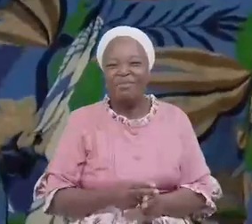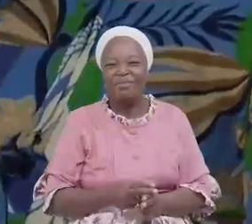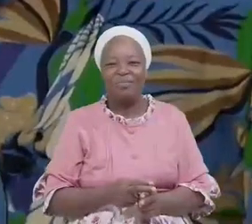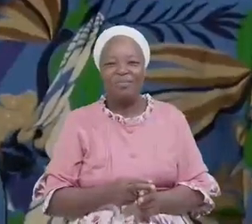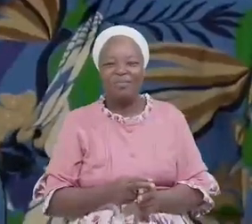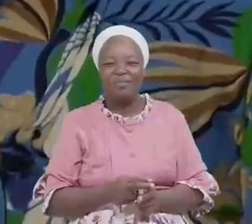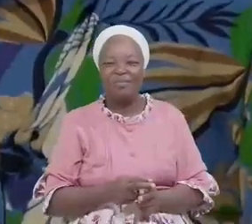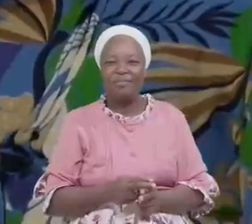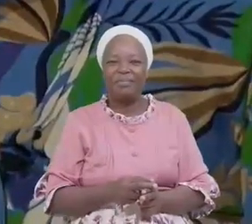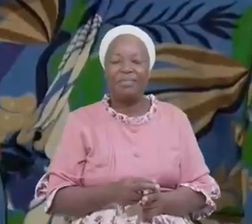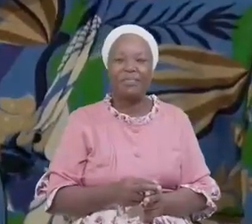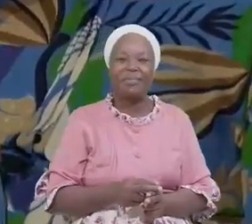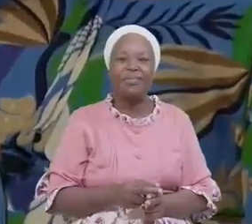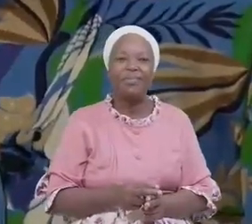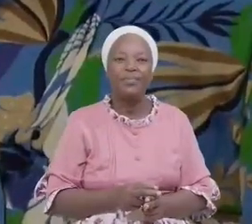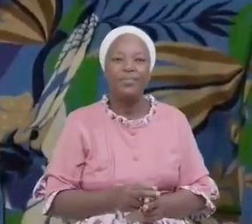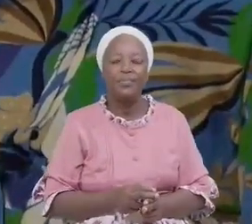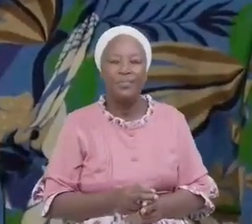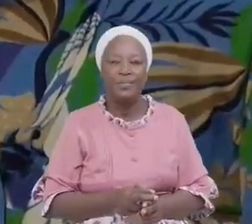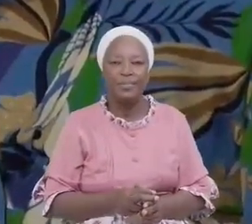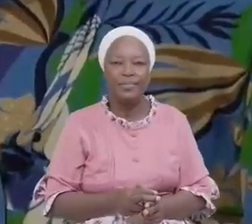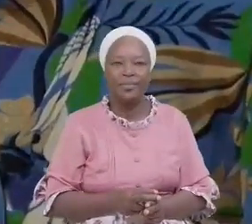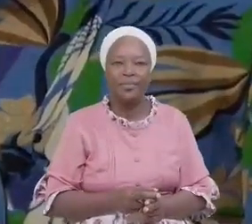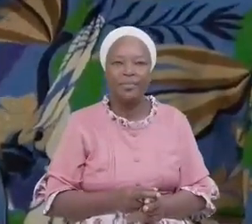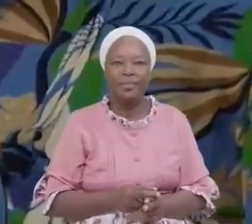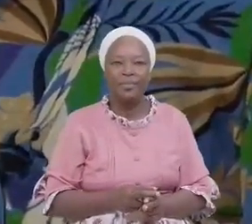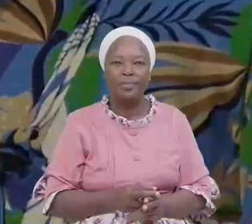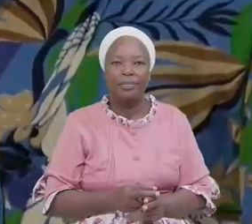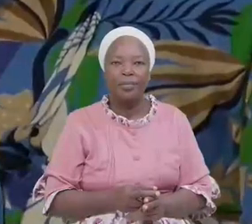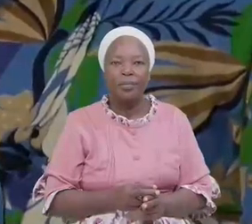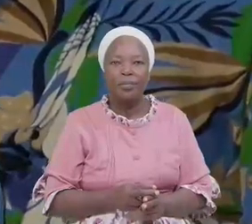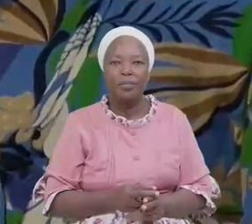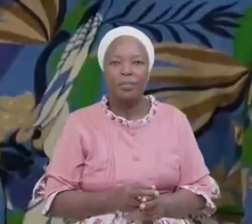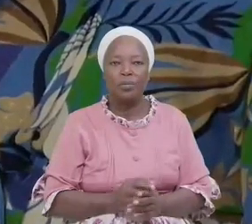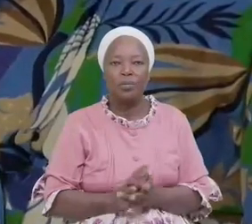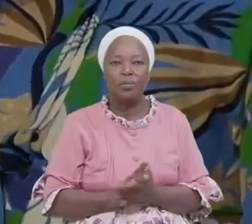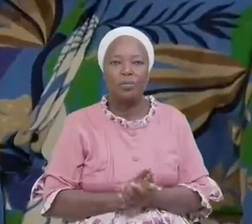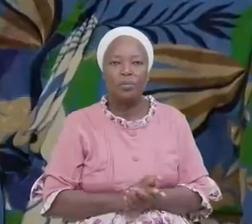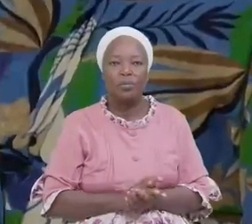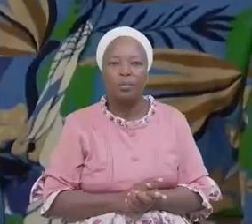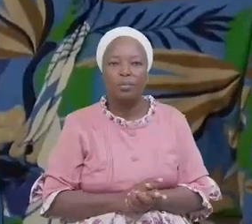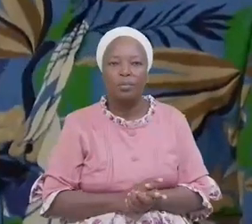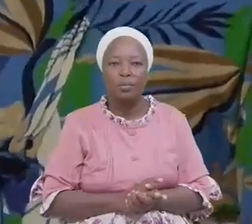eux, mais en toi, Christ, le prince de la paix, qui aime la paix en toi, tu ne pourras plus te bagarrer.